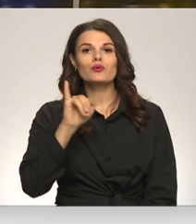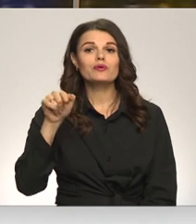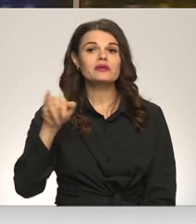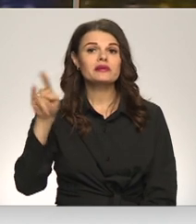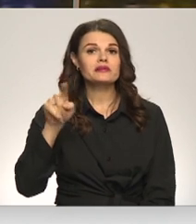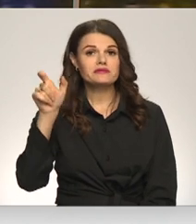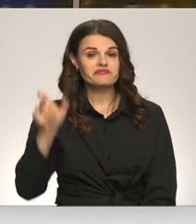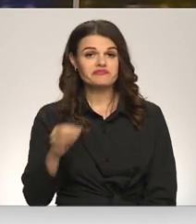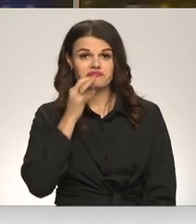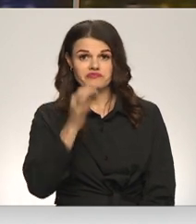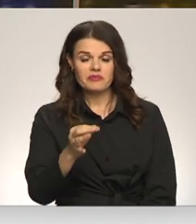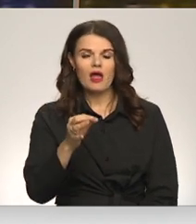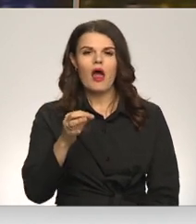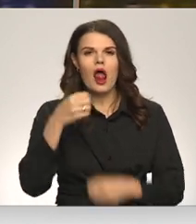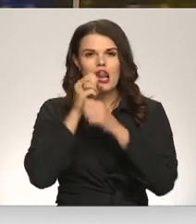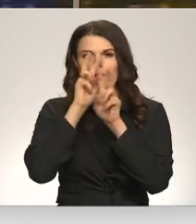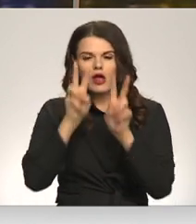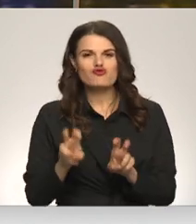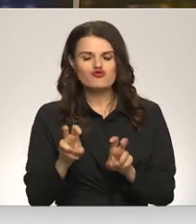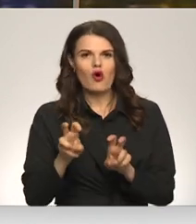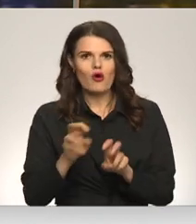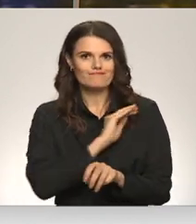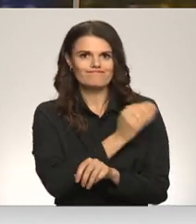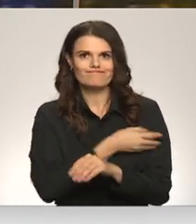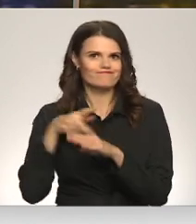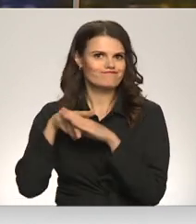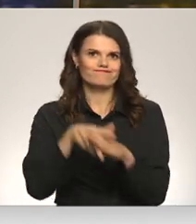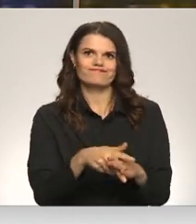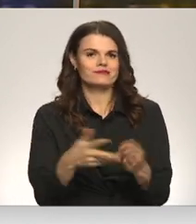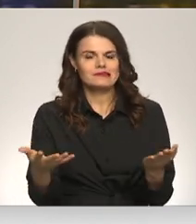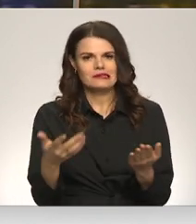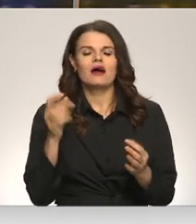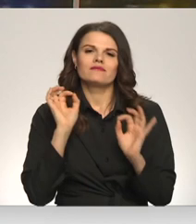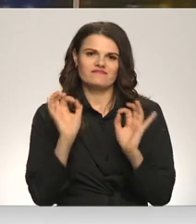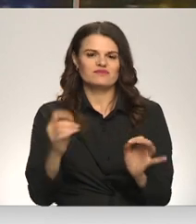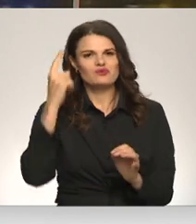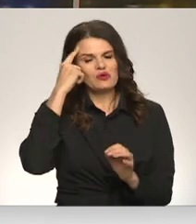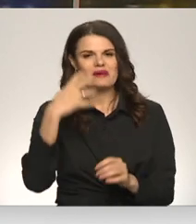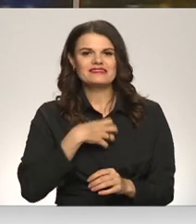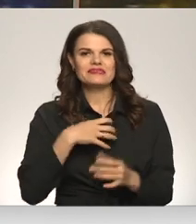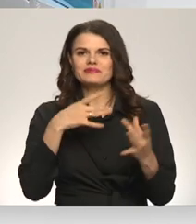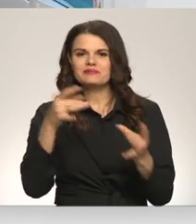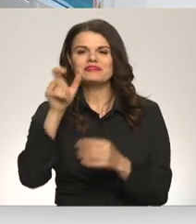ņemot vērā to, ka laboratorija kapacitāte ir gandrīz izsmelta, saslimušo varētu būt vēl daudz vairāk.